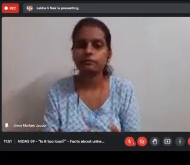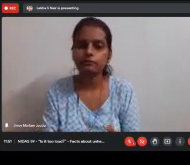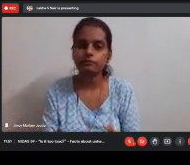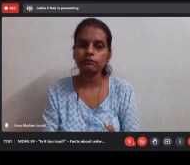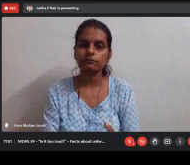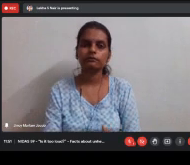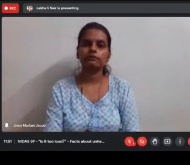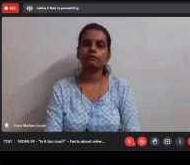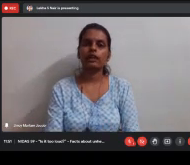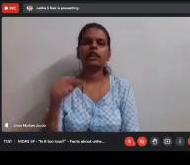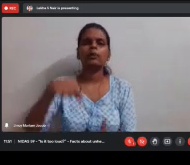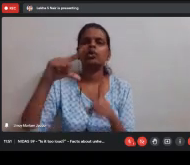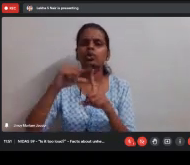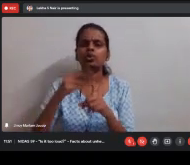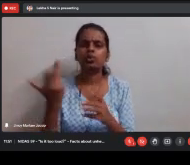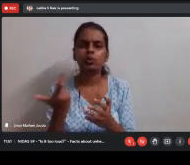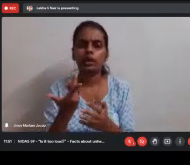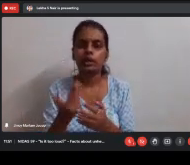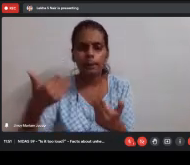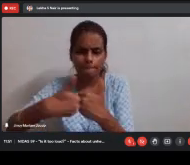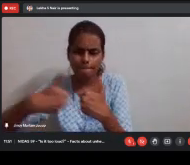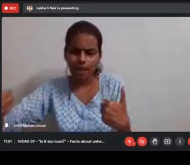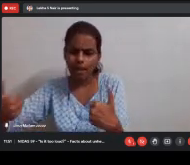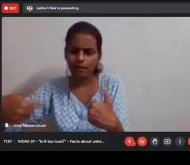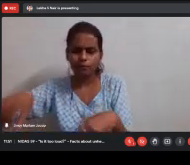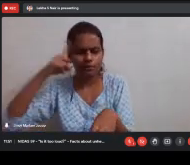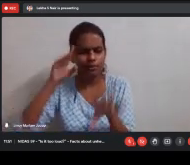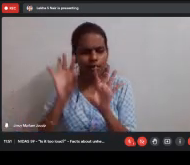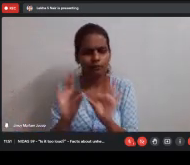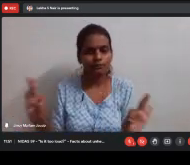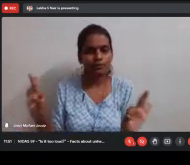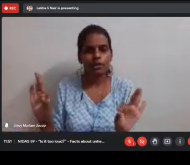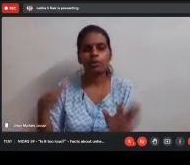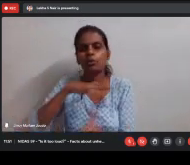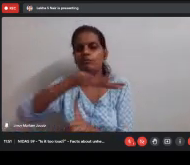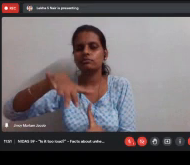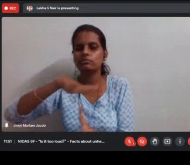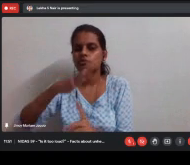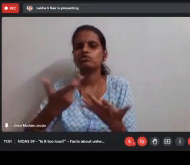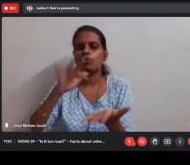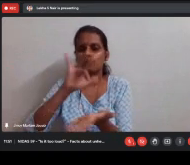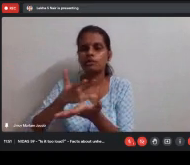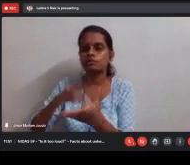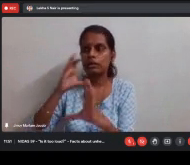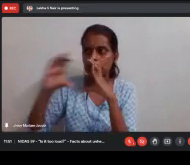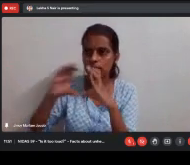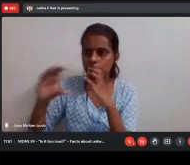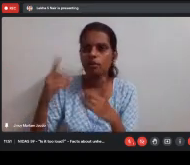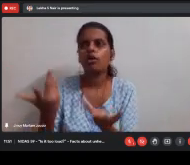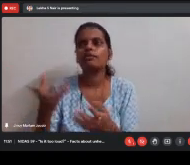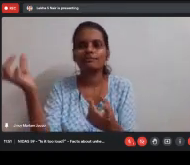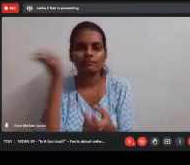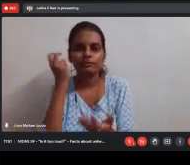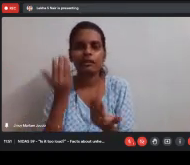അടുത്ത് വന്ന് നിന്ന് ഉച്ചത്തിൽ സംസാരിക്കേണ്ടി വരും. അങ്ങനെ സംസാരിക്കുമ്പോൾ ശബ്ദമടപ്പ്, വോക്കൽ ഹൈപ്പർ ഫങ്ഷണൽ വോയിസ് ഡിസോർഡറുകളിലേക്ക്